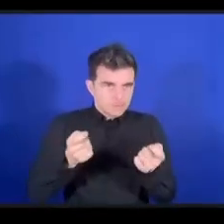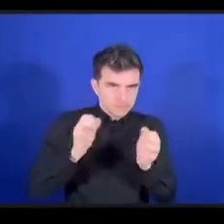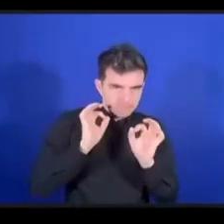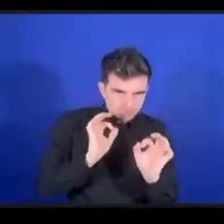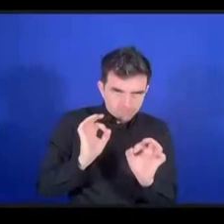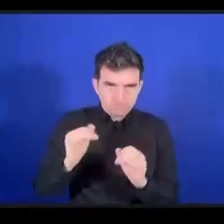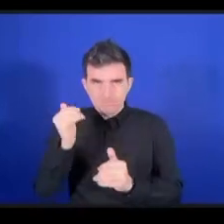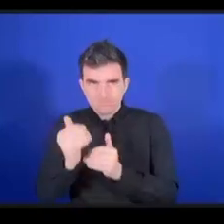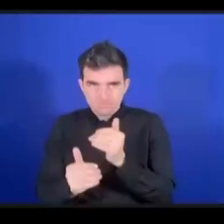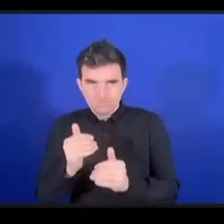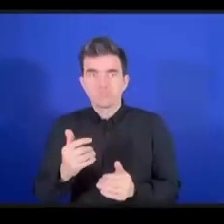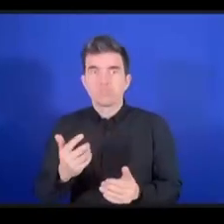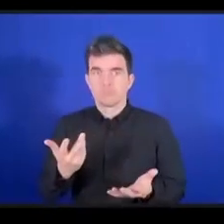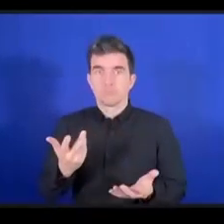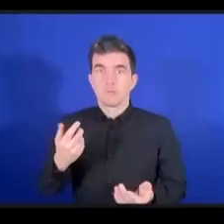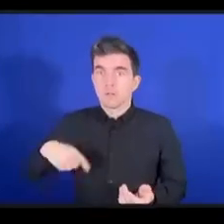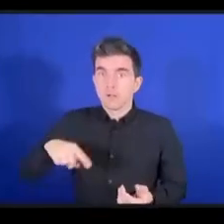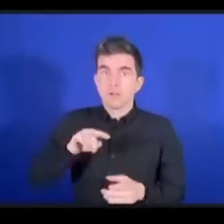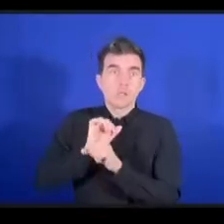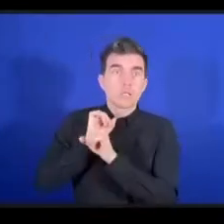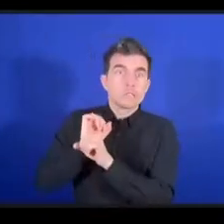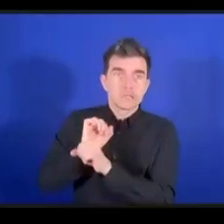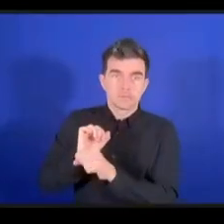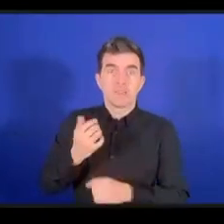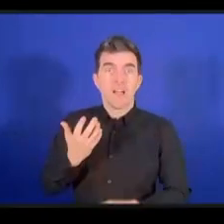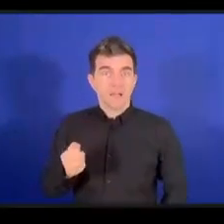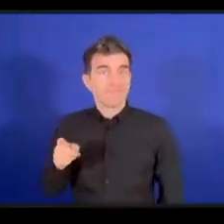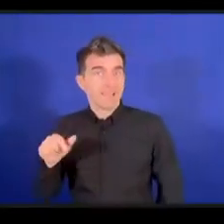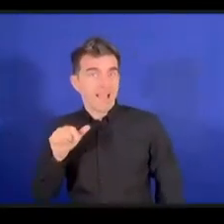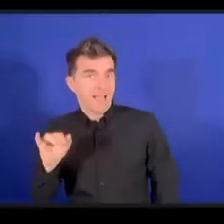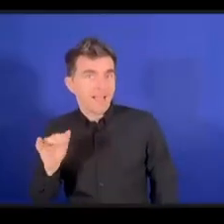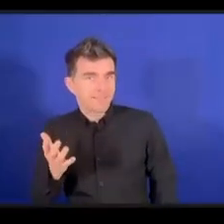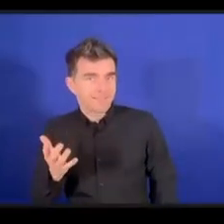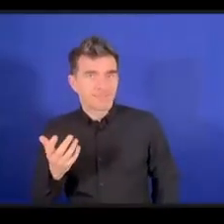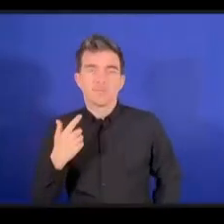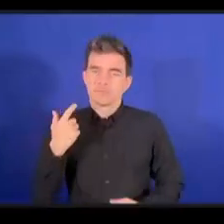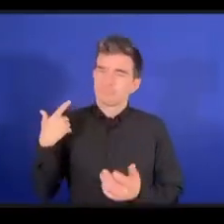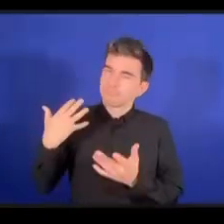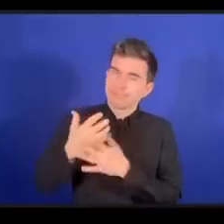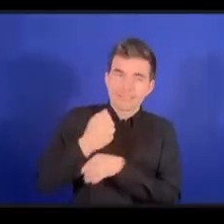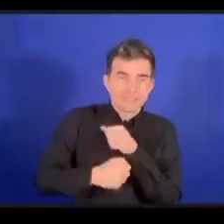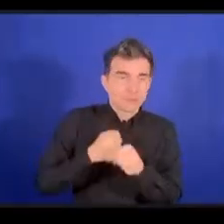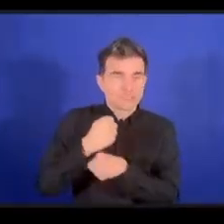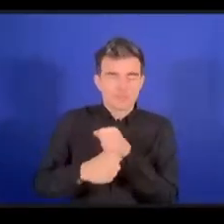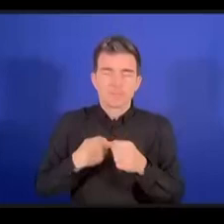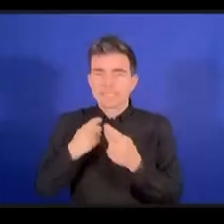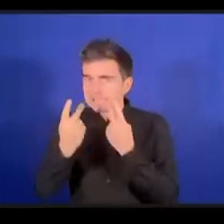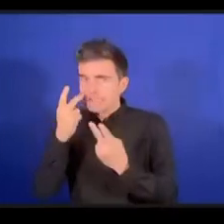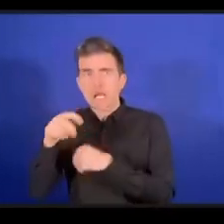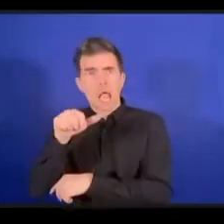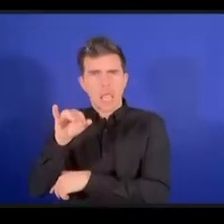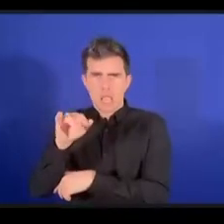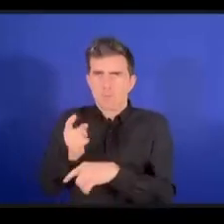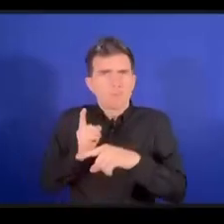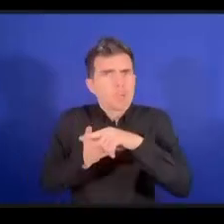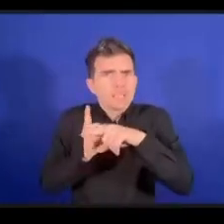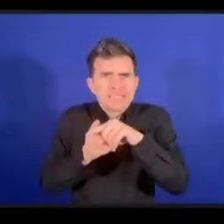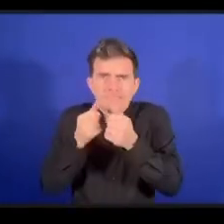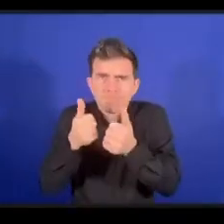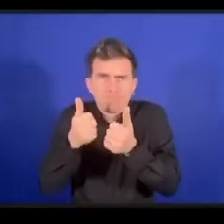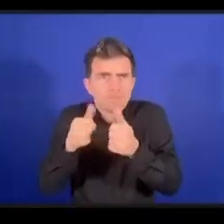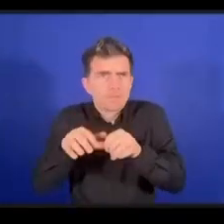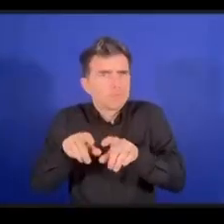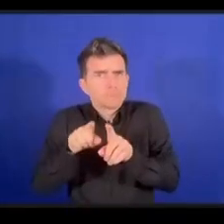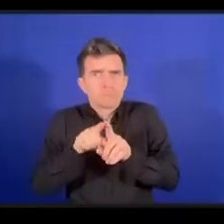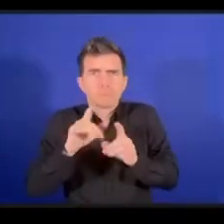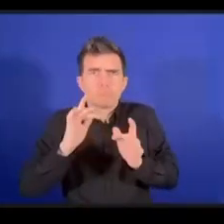无疑问的是，人工智能绝对对互联网还有对提